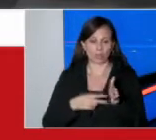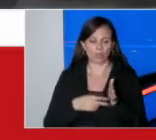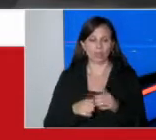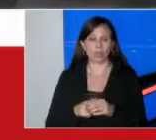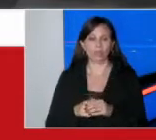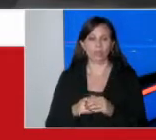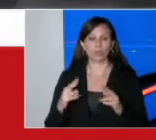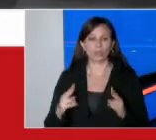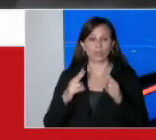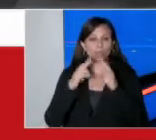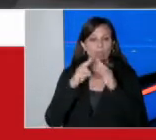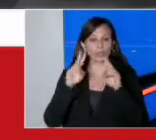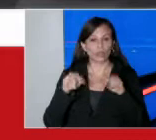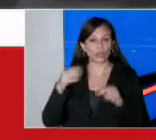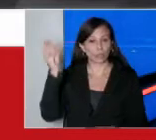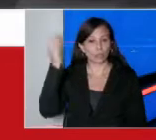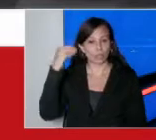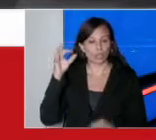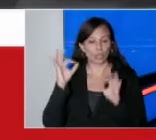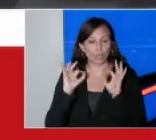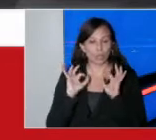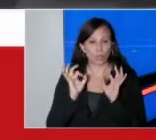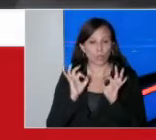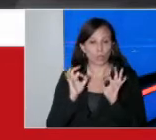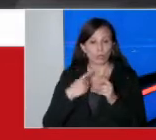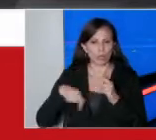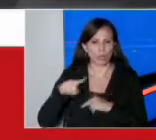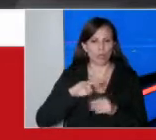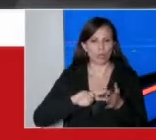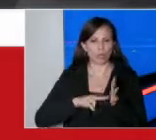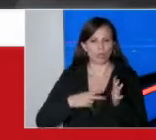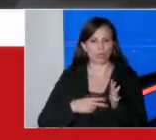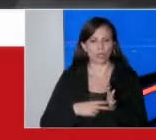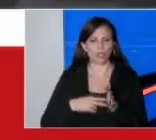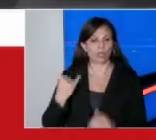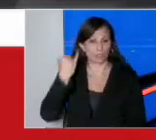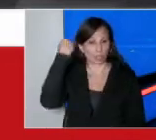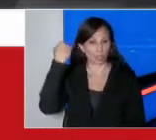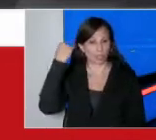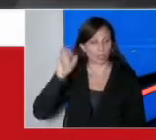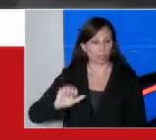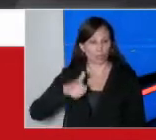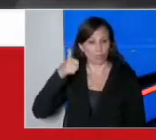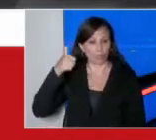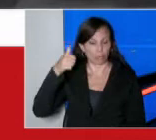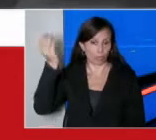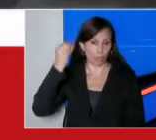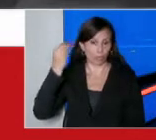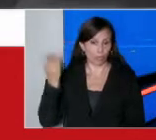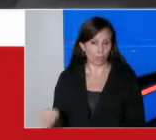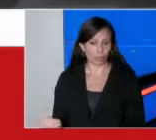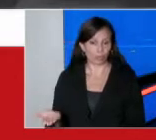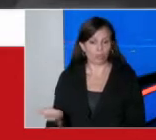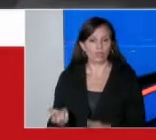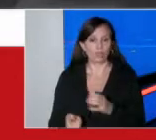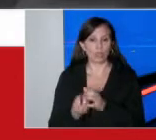בצרפת יש בתי ספר מיוחדים שבהם כל הפוליטיקאים וכל הפקידים הבכירים יוצאים מהם, ונוצרה